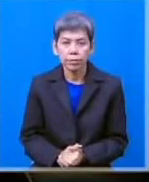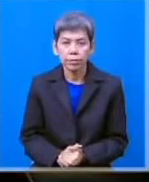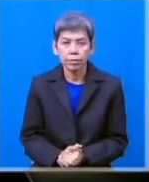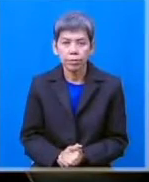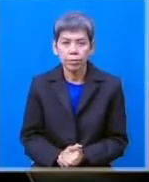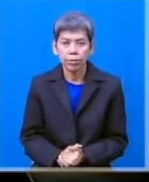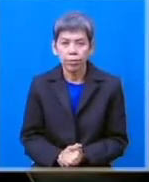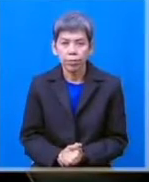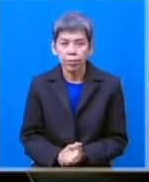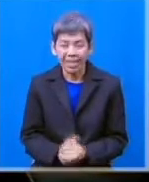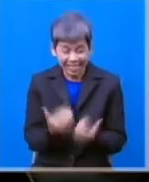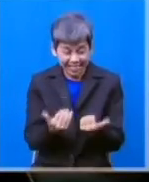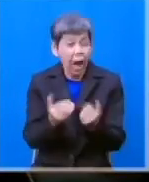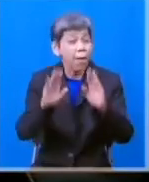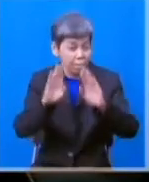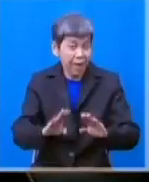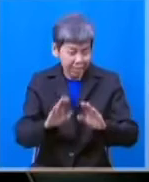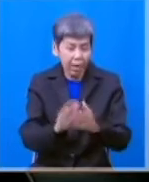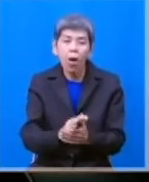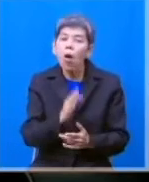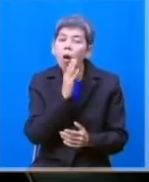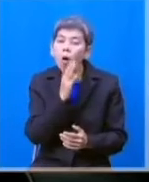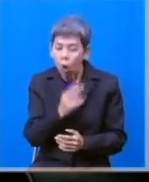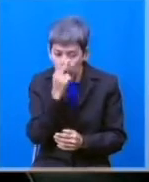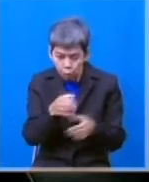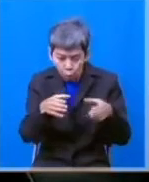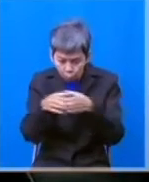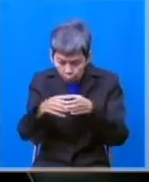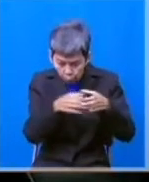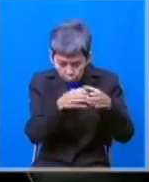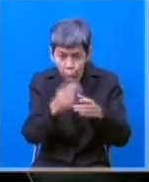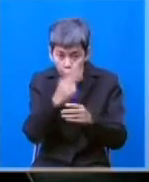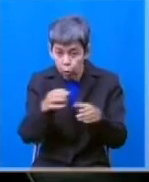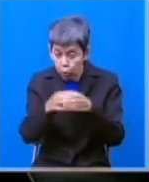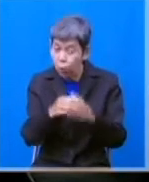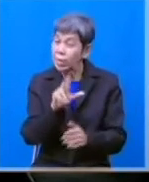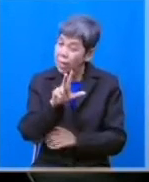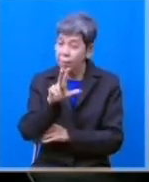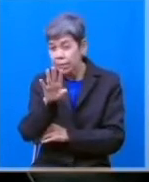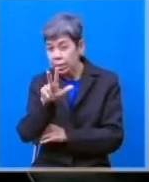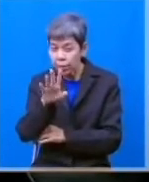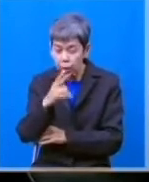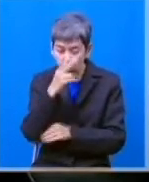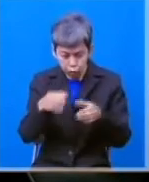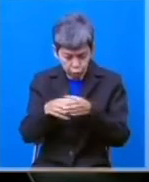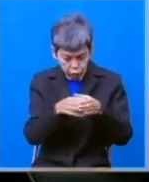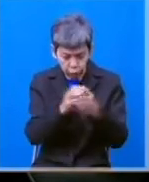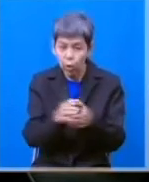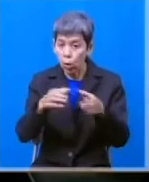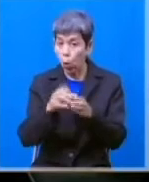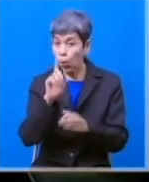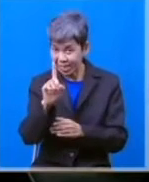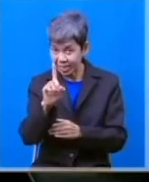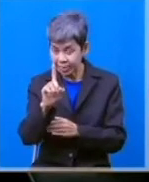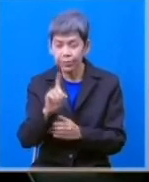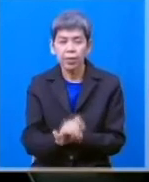เรื่องแบบนี้นะครับถ้าเรากรุ๊ปปิ้งคนออกมาเป็น3หรือ4กลุ่มกลุ่มที่1ก็อาจจะเ